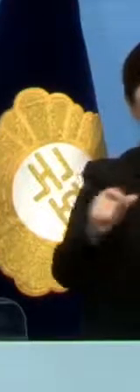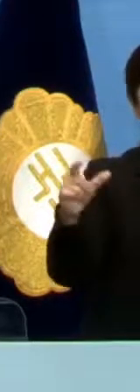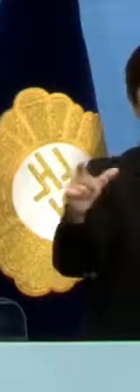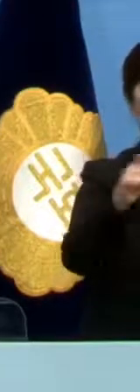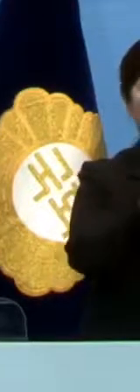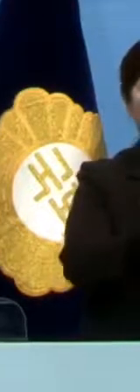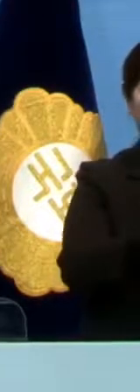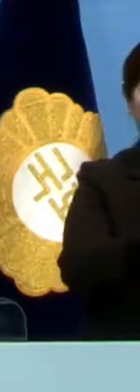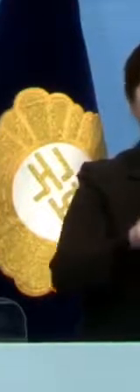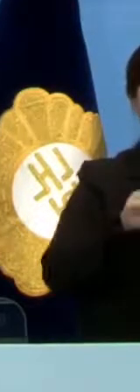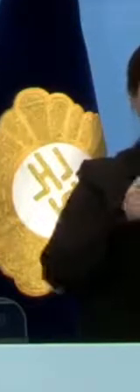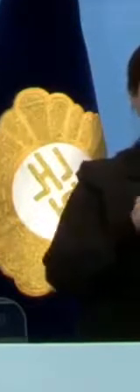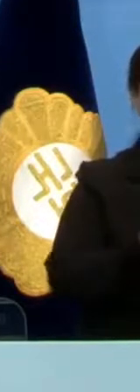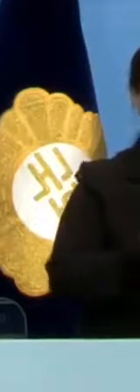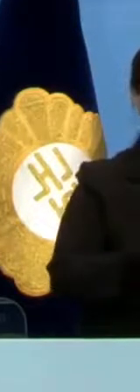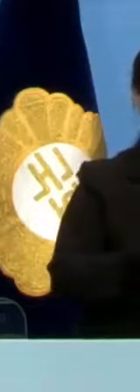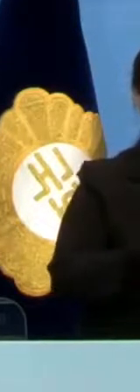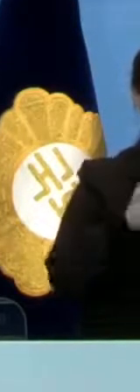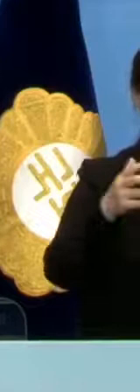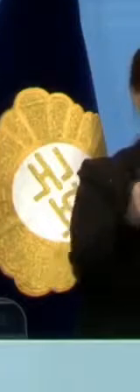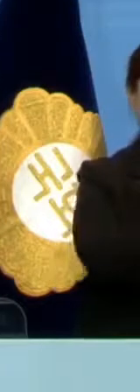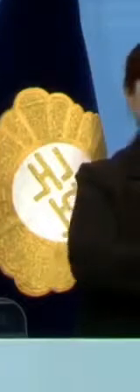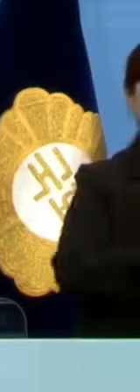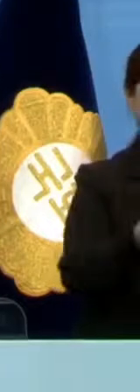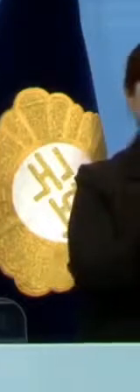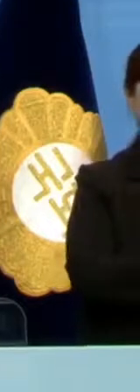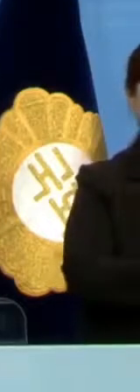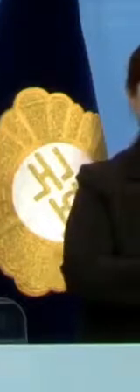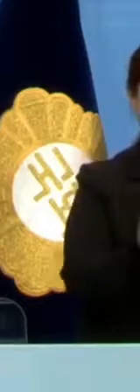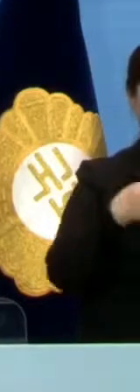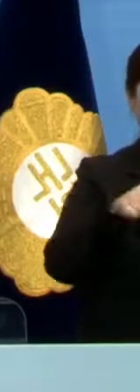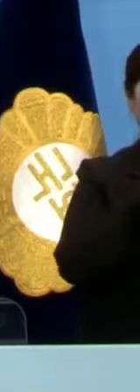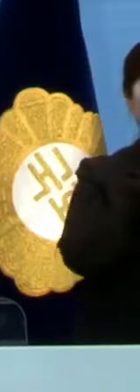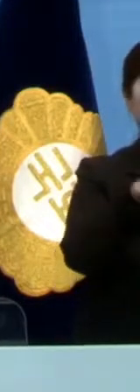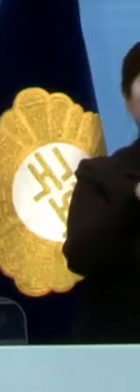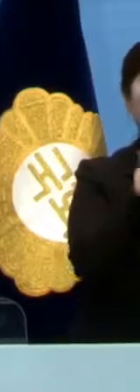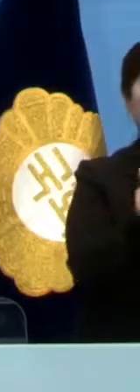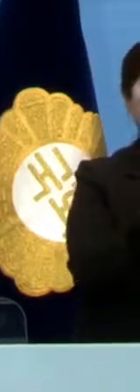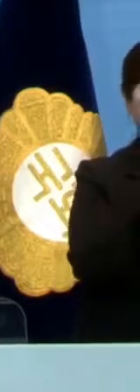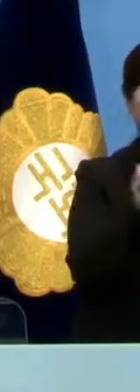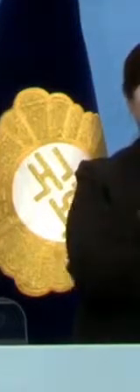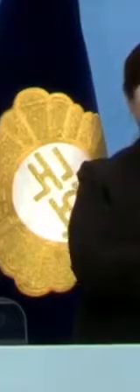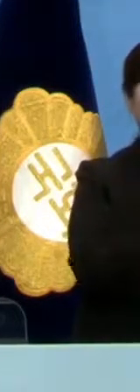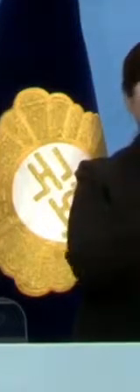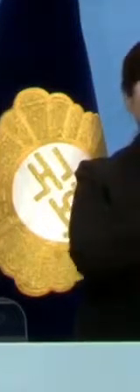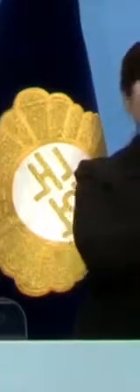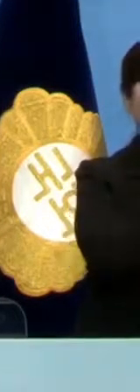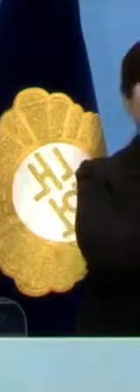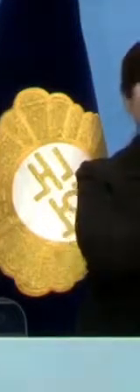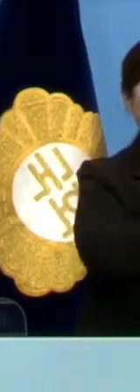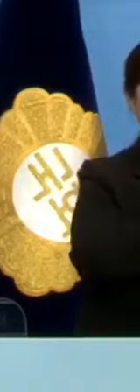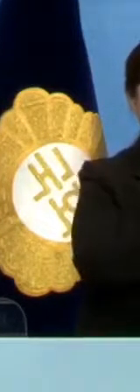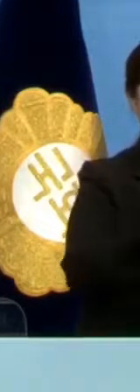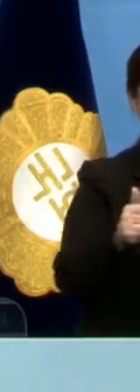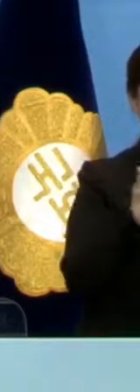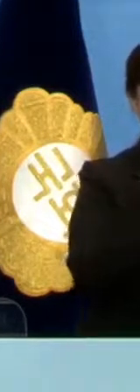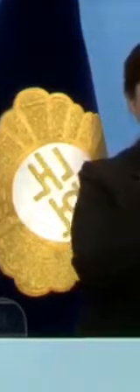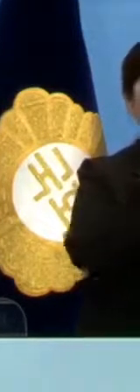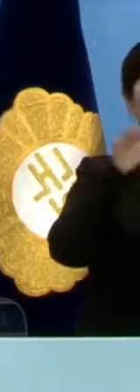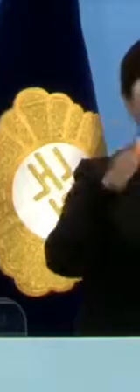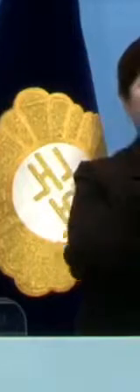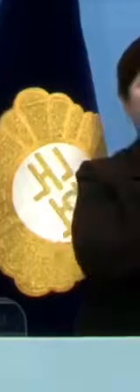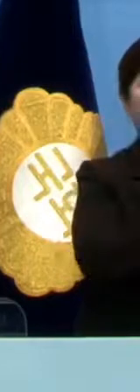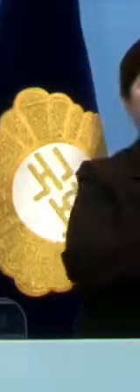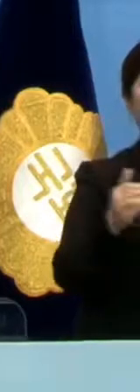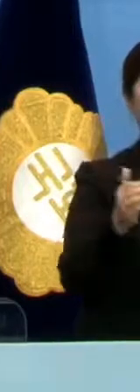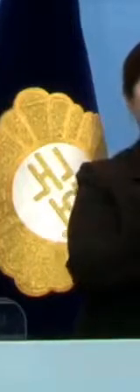지역구를 둔 그런 이제 우리 더불어민주당 의원들이 부산 갈매기단을 만들었다는 소식을